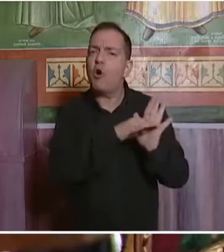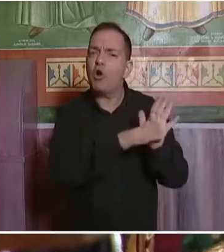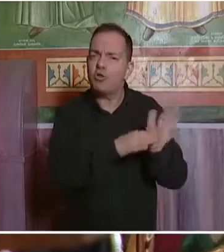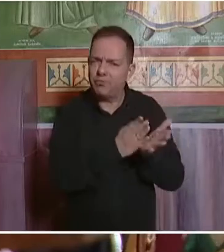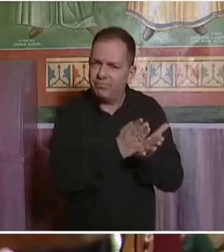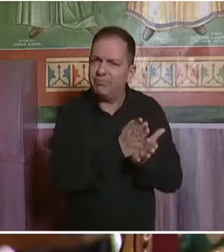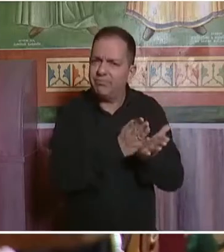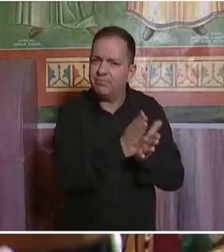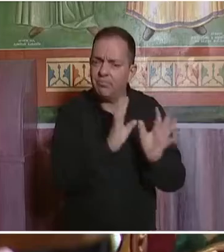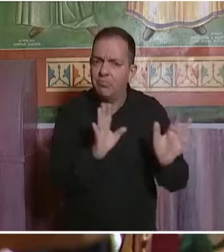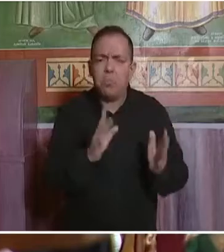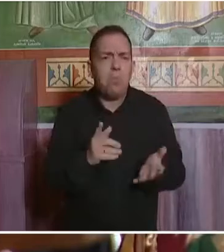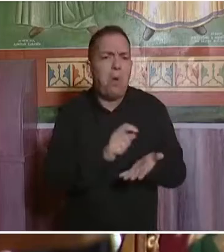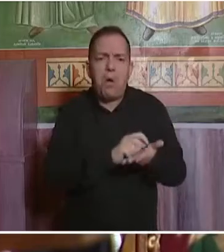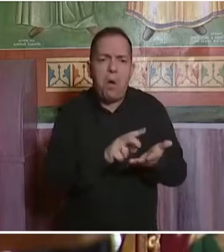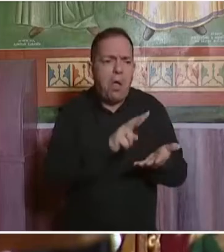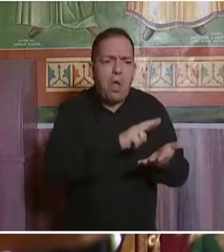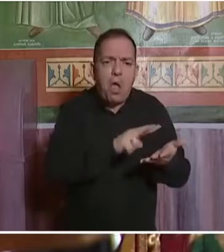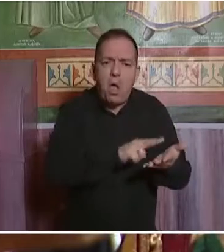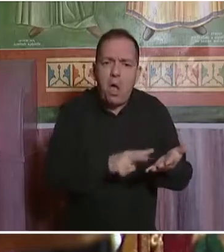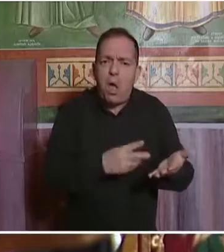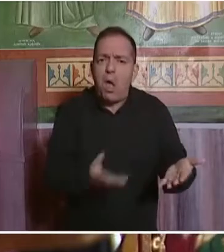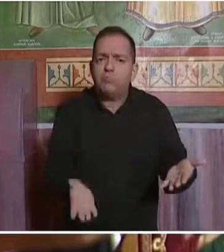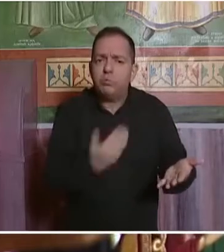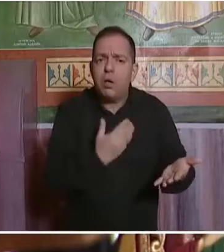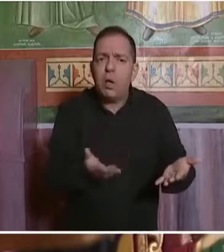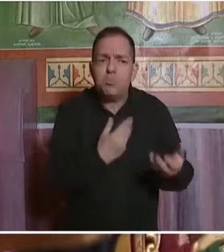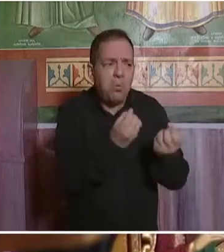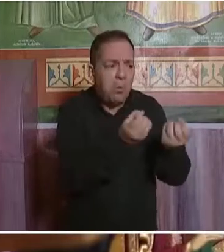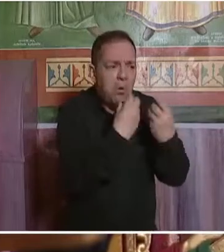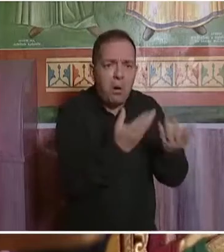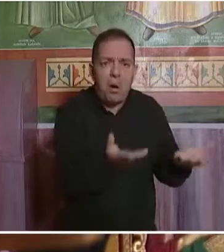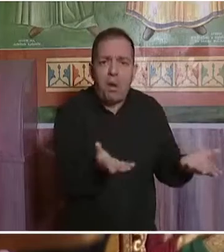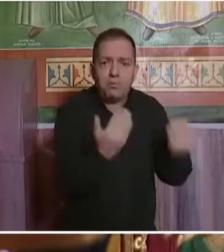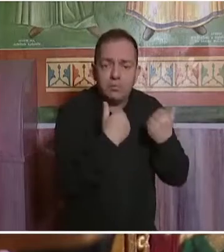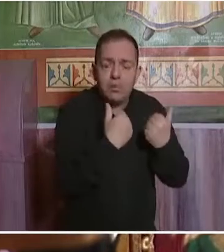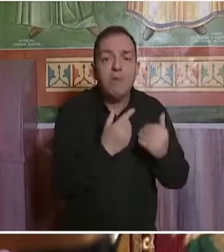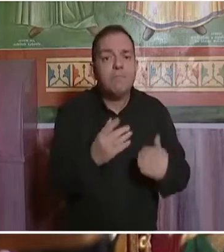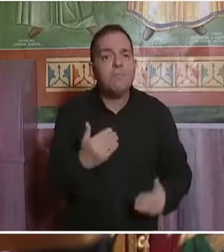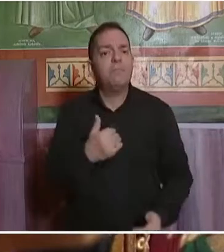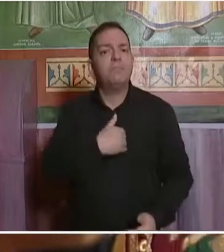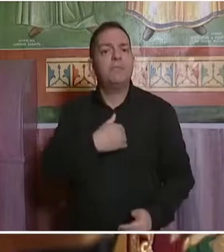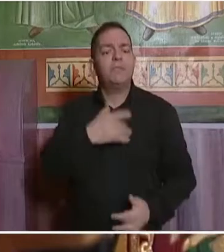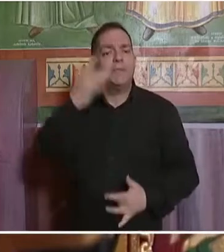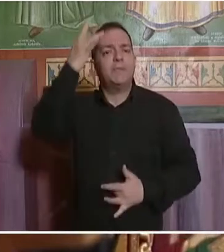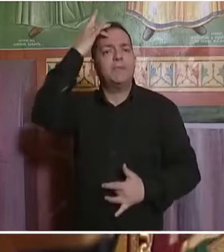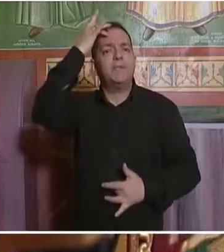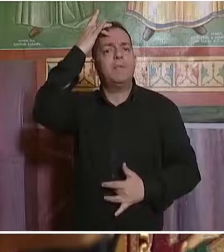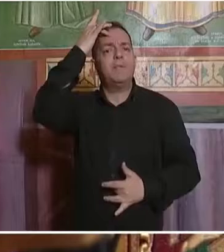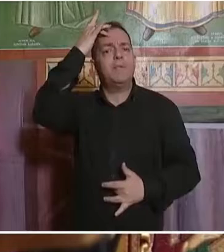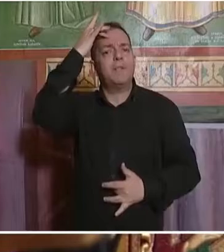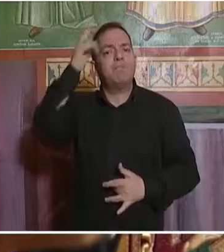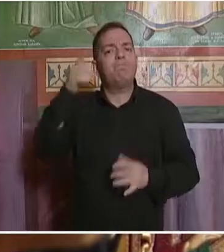άσχετα αν δεν τον έχουν γνωρίσει και επιβεβαιώνει η συνείδησή τους.